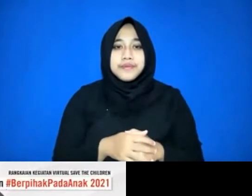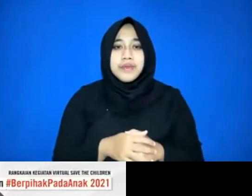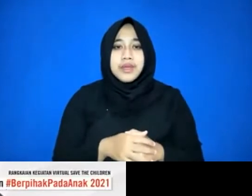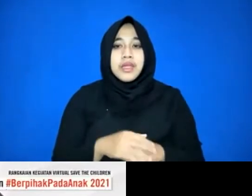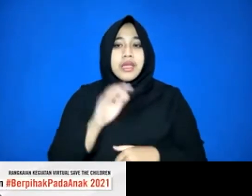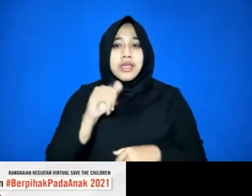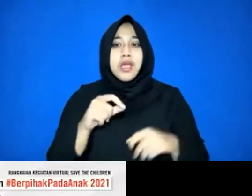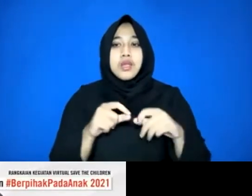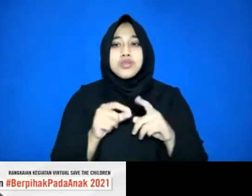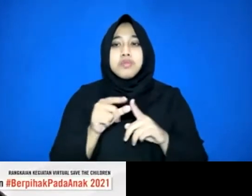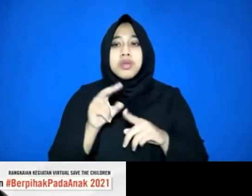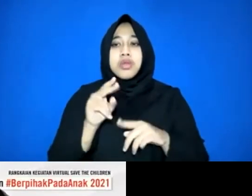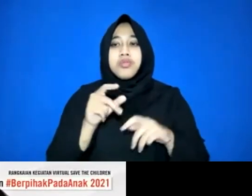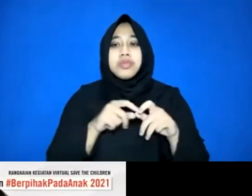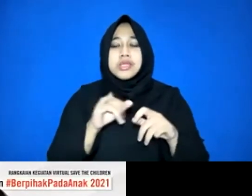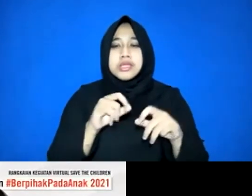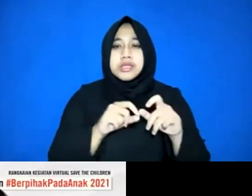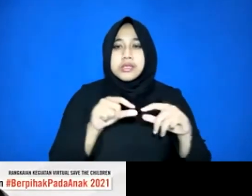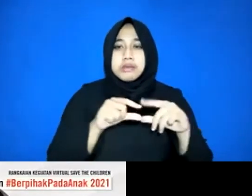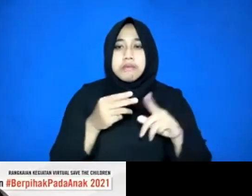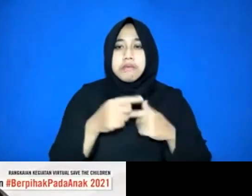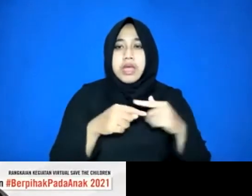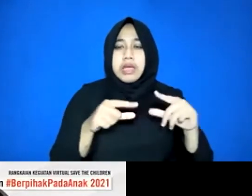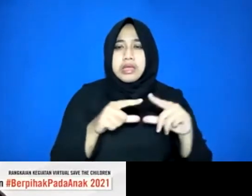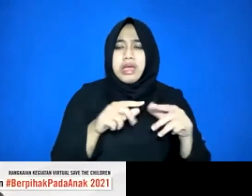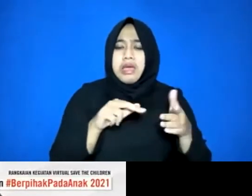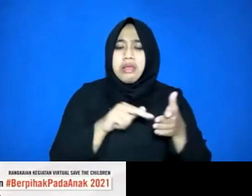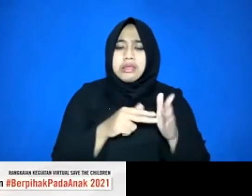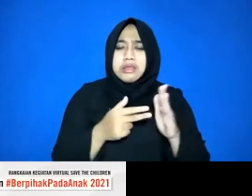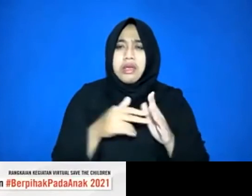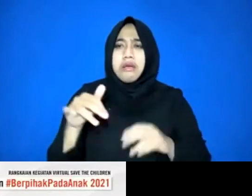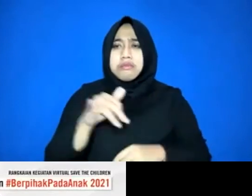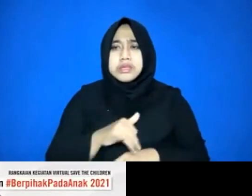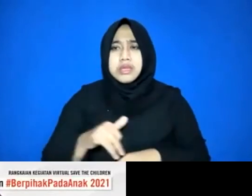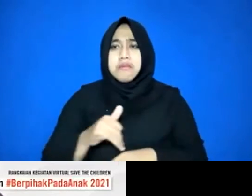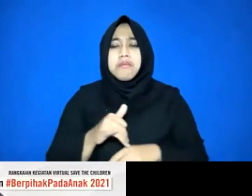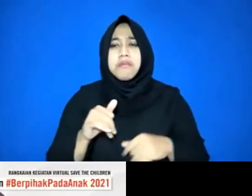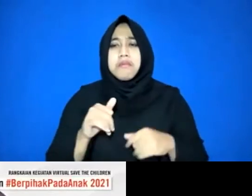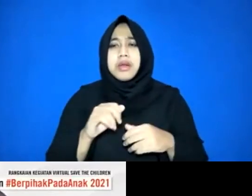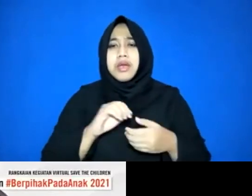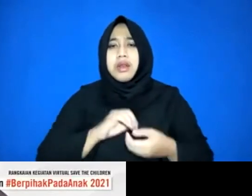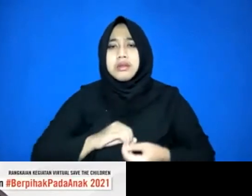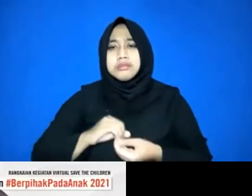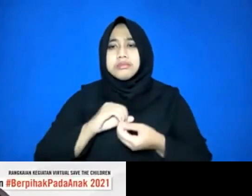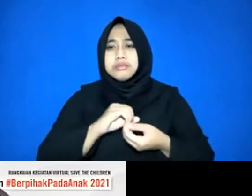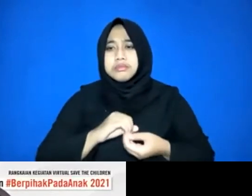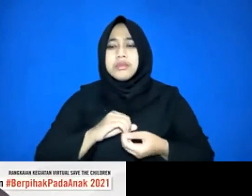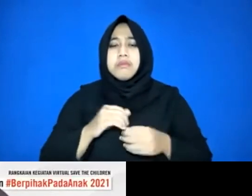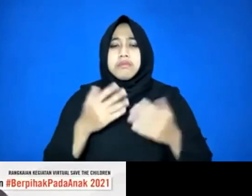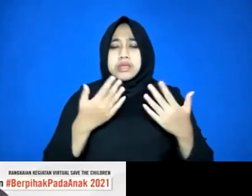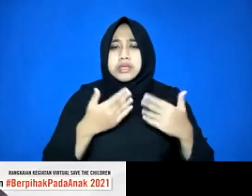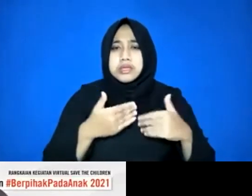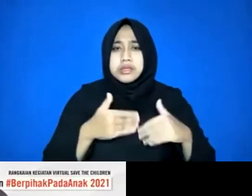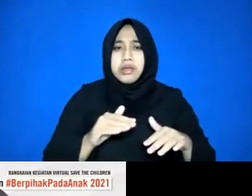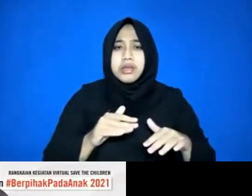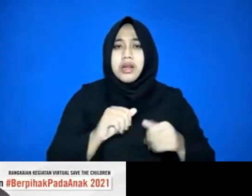supervisi sebaya. Jadi lebih bersama dengan partner itu untuk